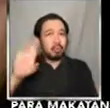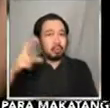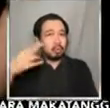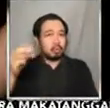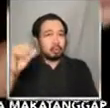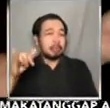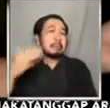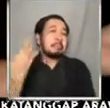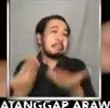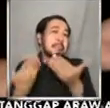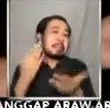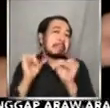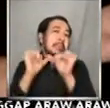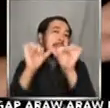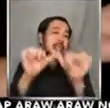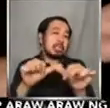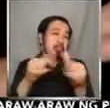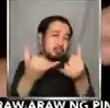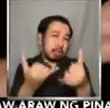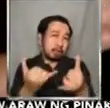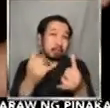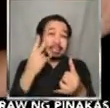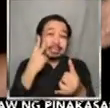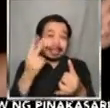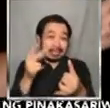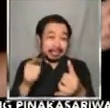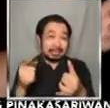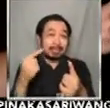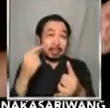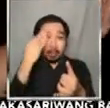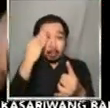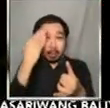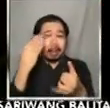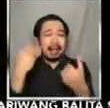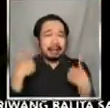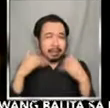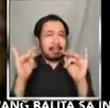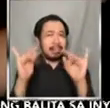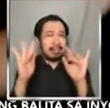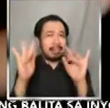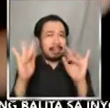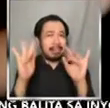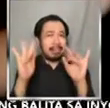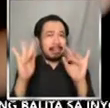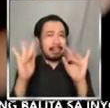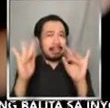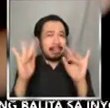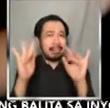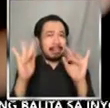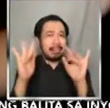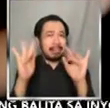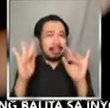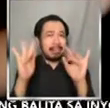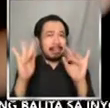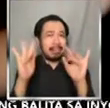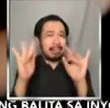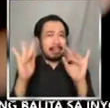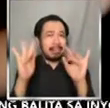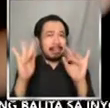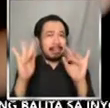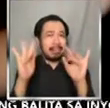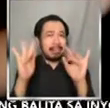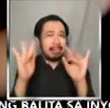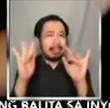sa lugar na ito. Sa lukuyan nga, VK, nakararanas na rin kami ng mahinang pag-ulan. At yung mga pag-ulan na yan, ang